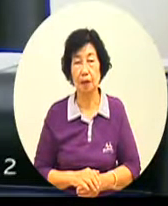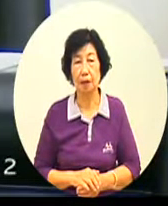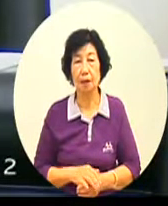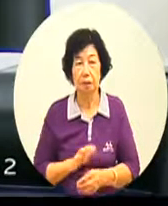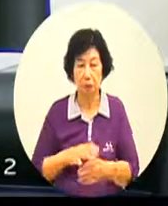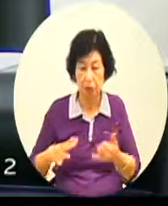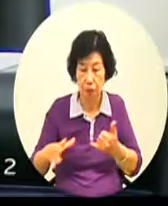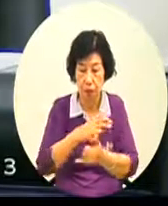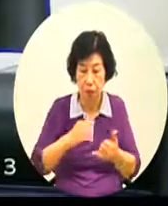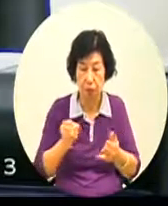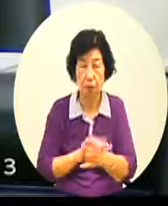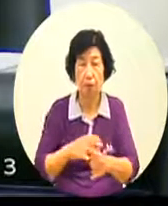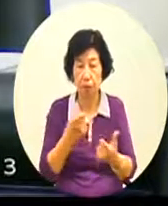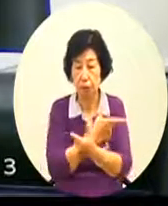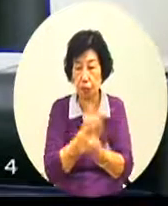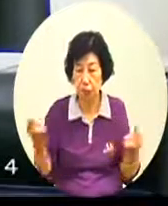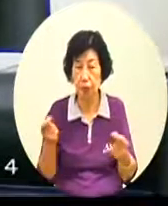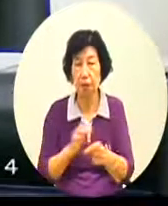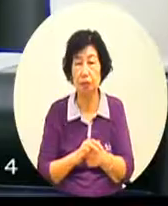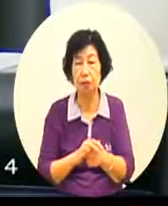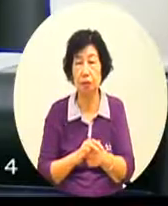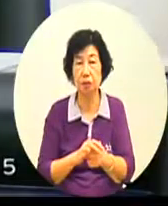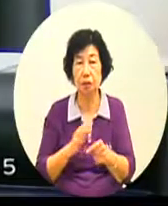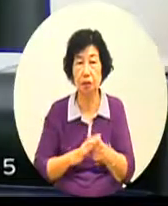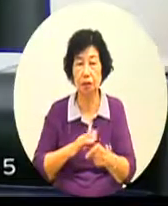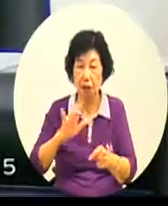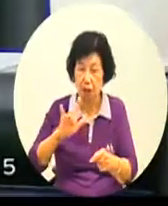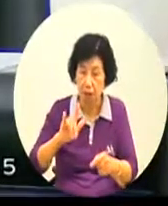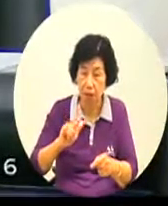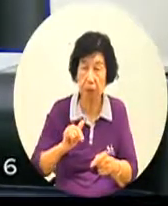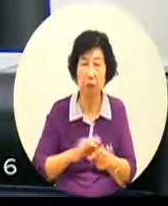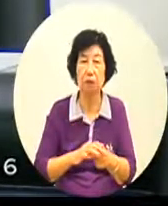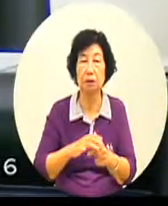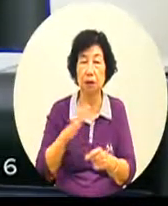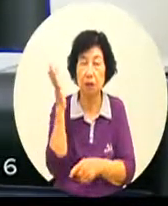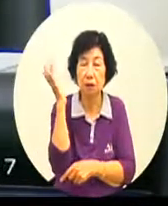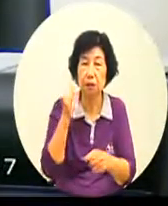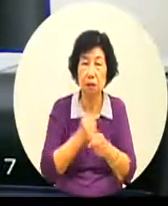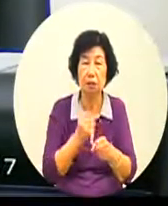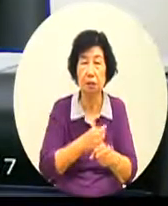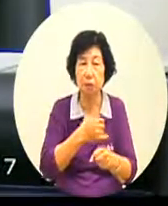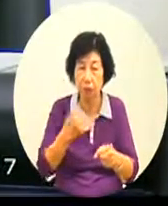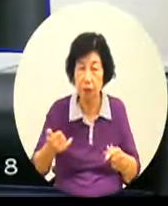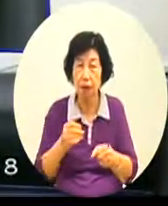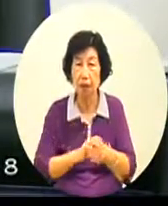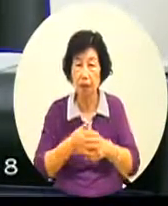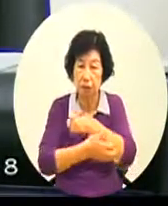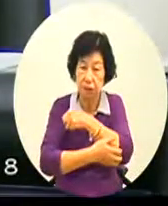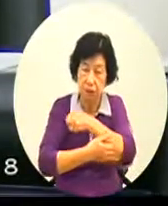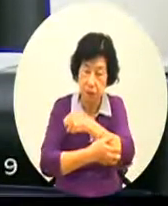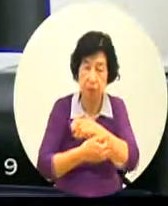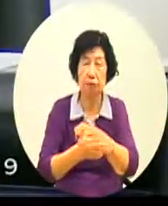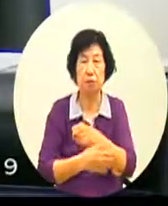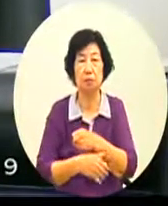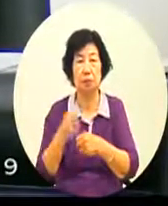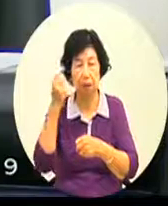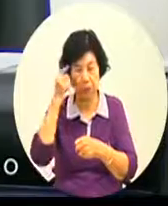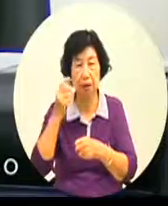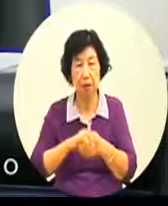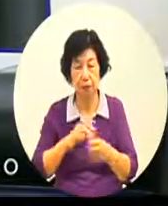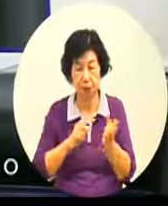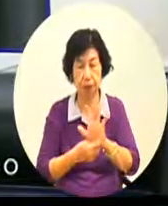统一，不管是公务人员或者是劳工，是这个意思吗？我想这个部分也应该要表态，因